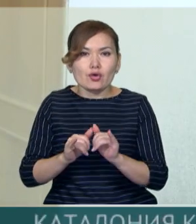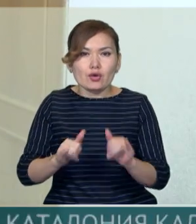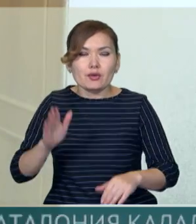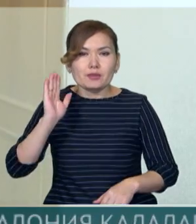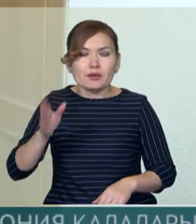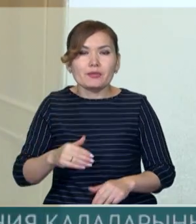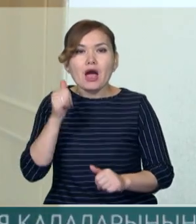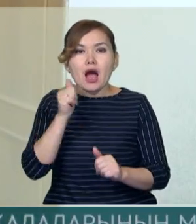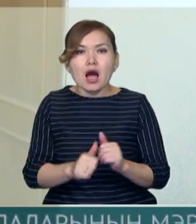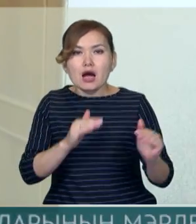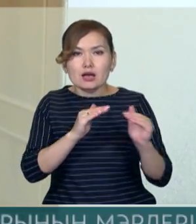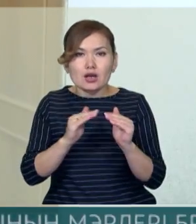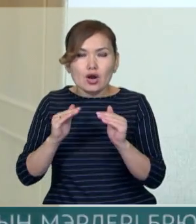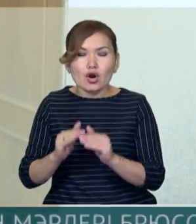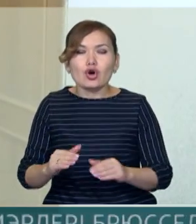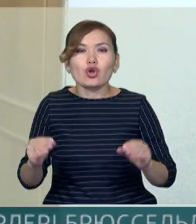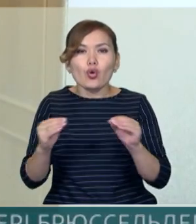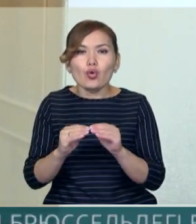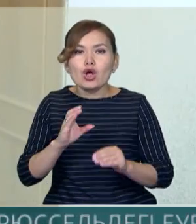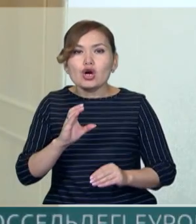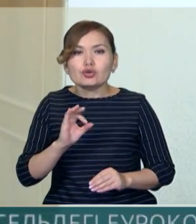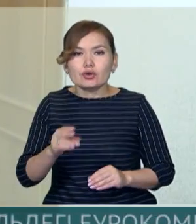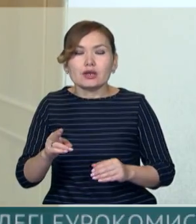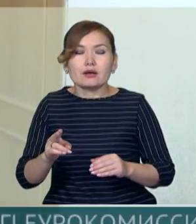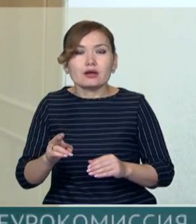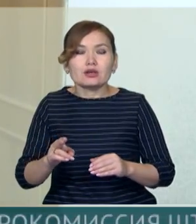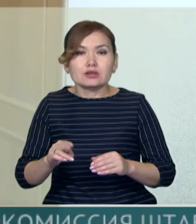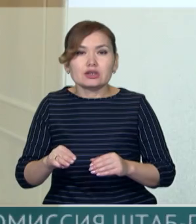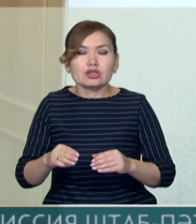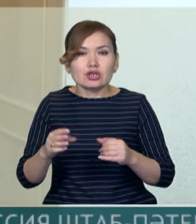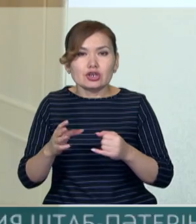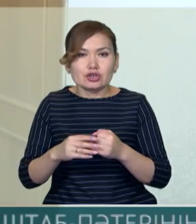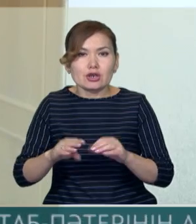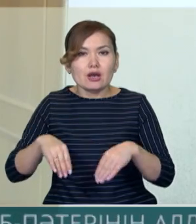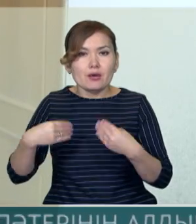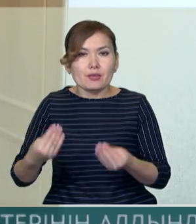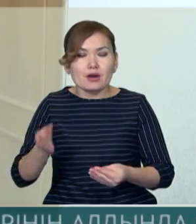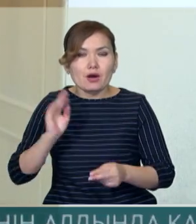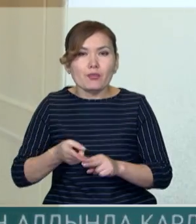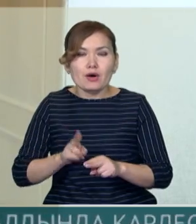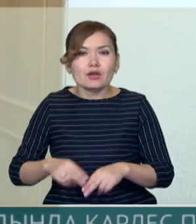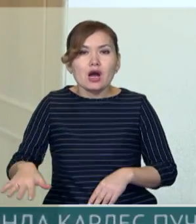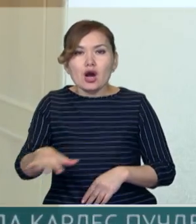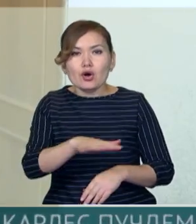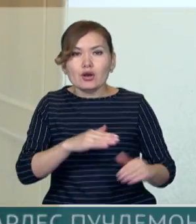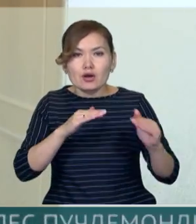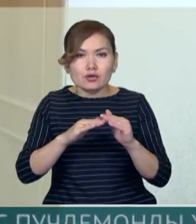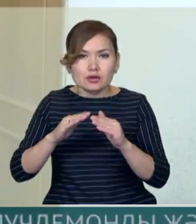болады. Әрбір үйге 10 соттық жер бөлініп отыр. Жұмыстар енді басталды. Келесі жылы бұл аймақ нағыз құрылыс алаңын айналады.